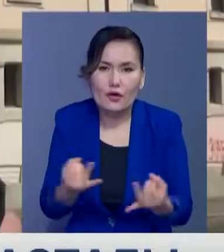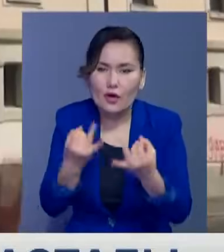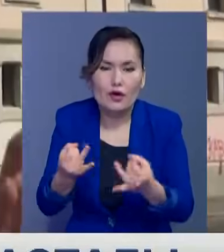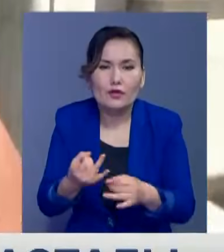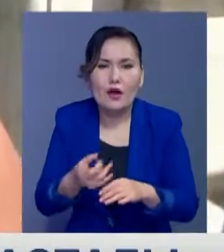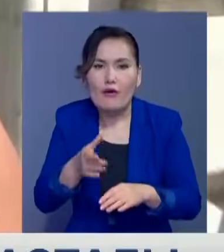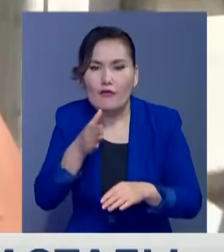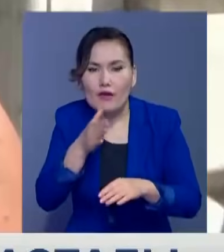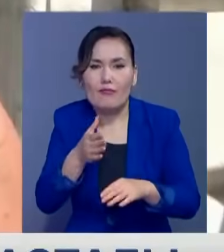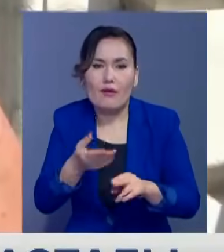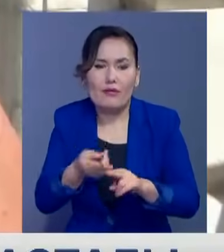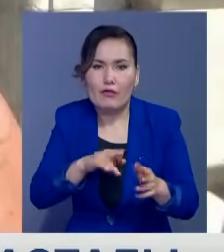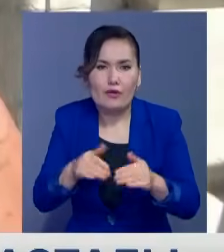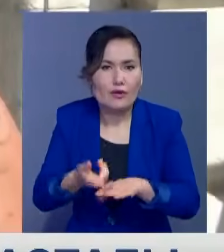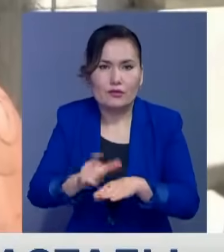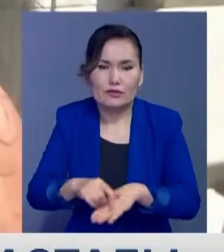ең бастысы.